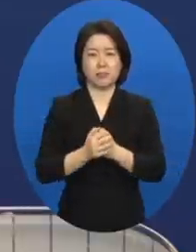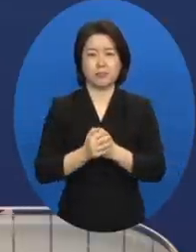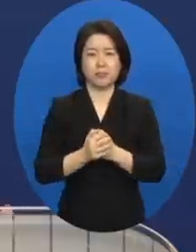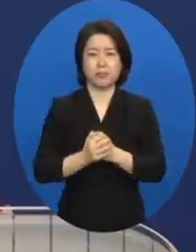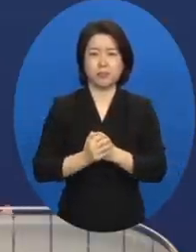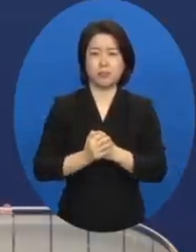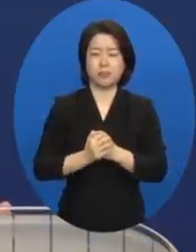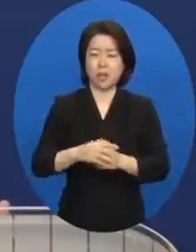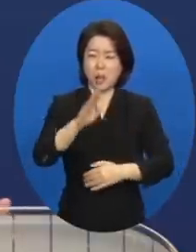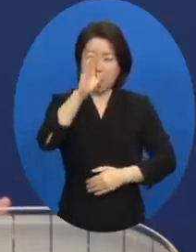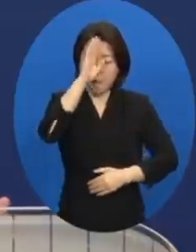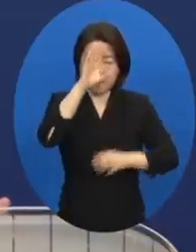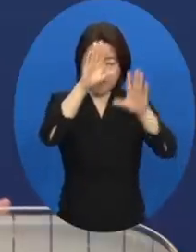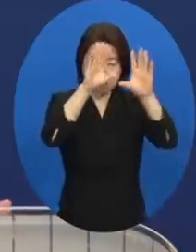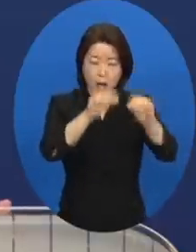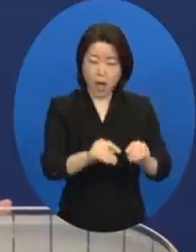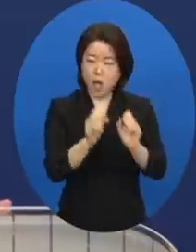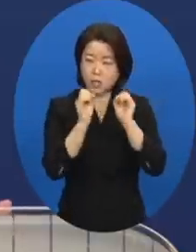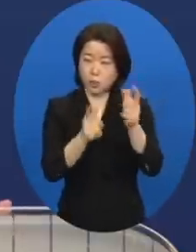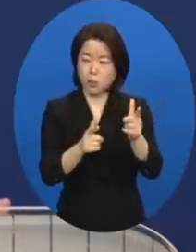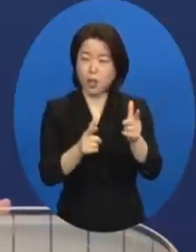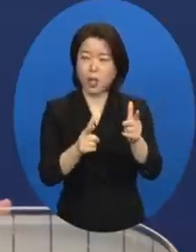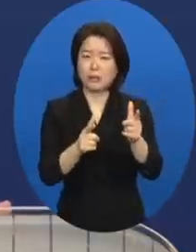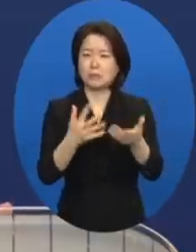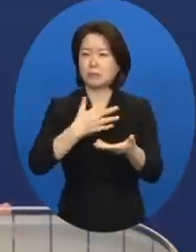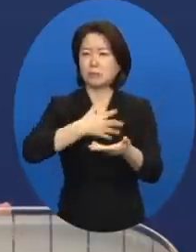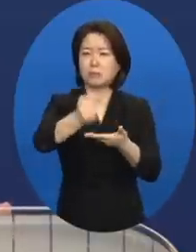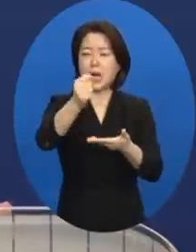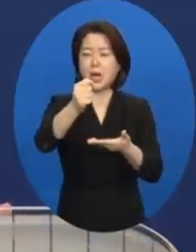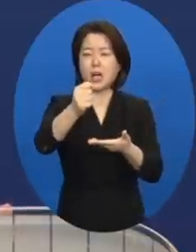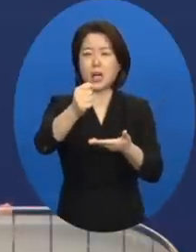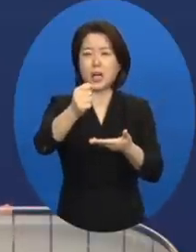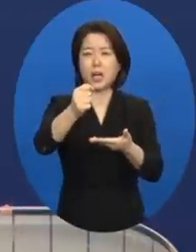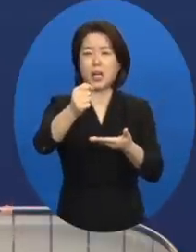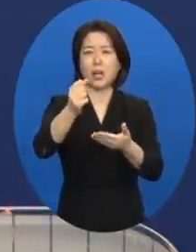병 나을 기회를 놓치고 있습니다.